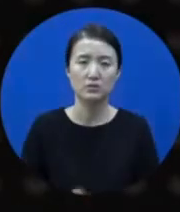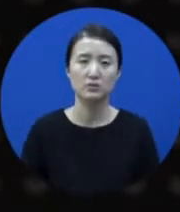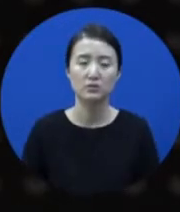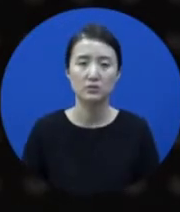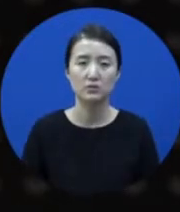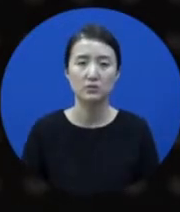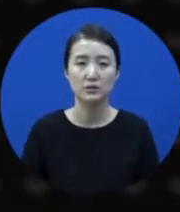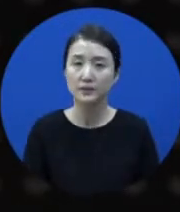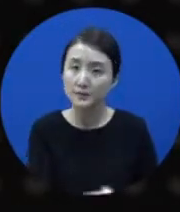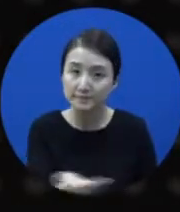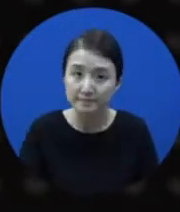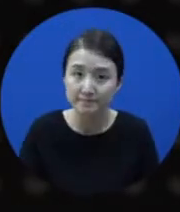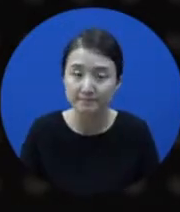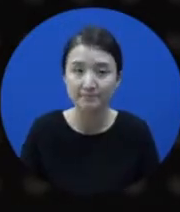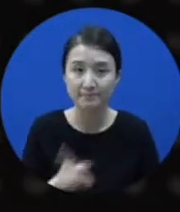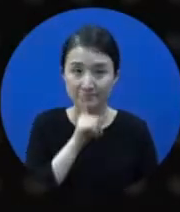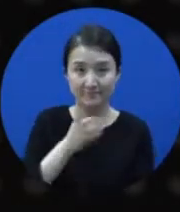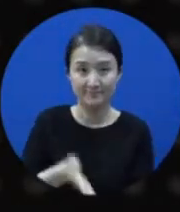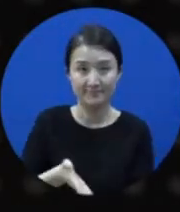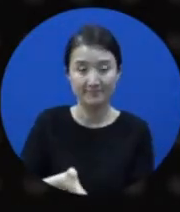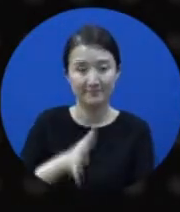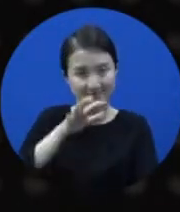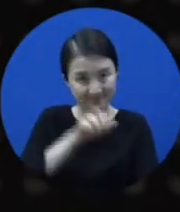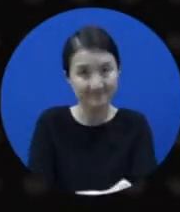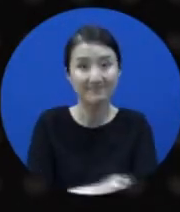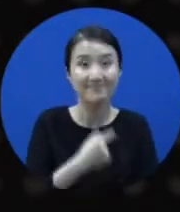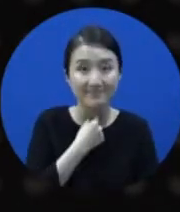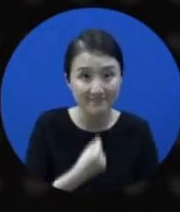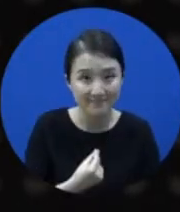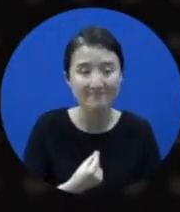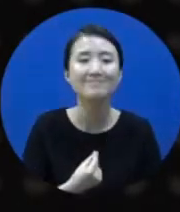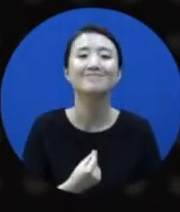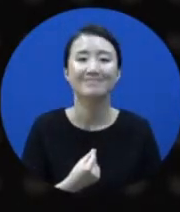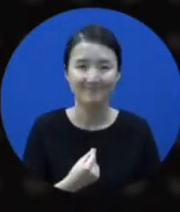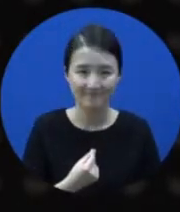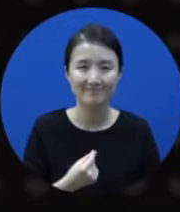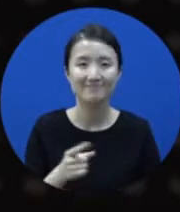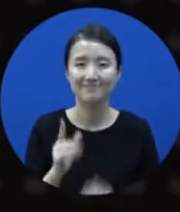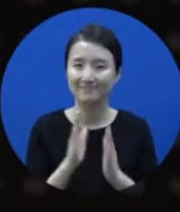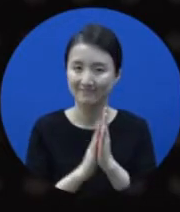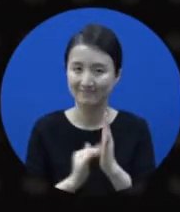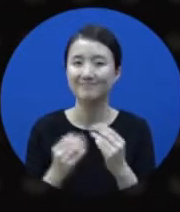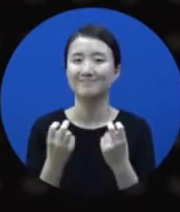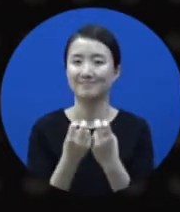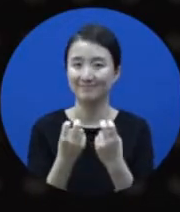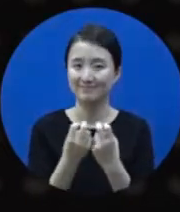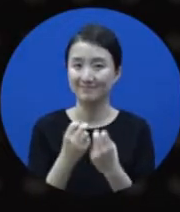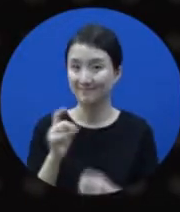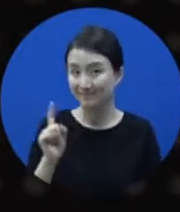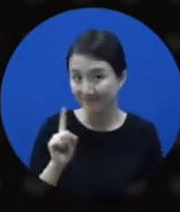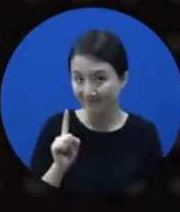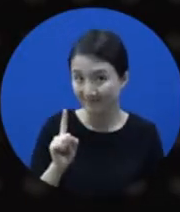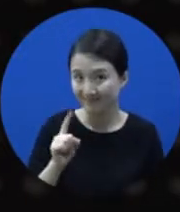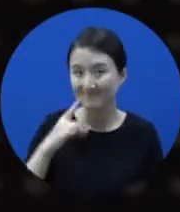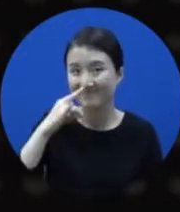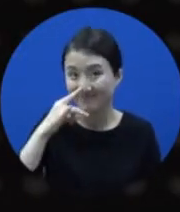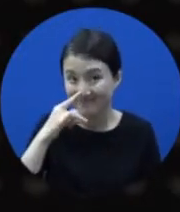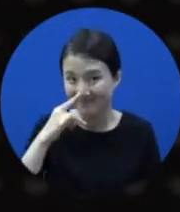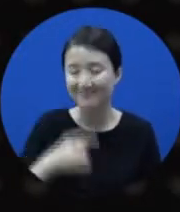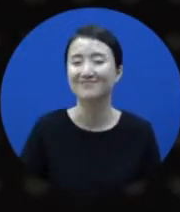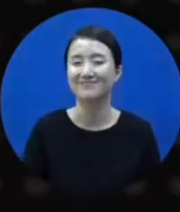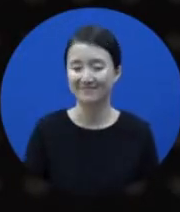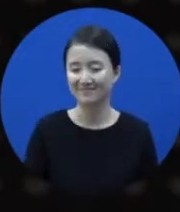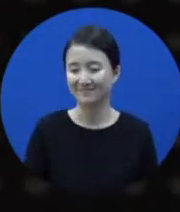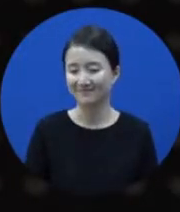싶으시죠? 네. 말을 어떻게 하면 잘할 수 있을까 궁금하시죠? 네. 자, 제가